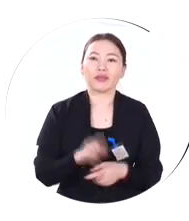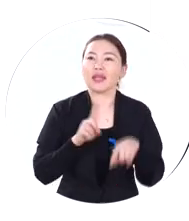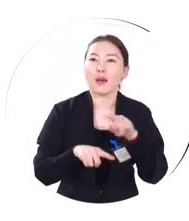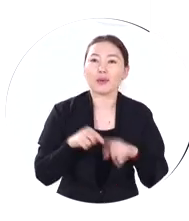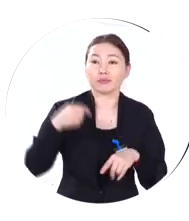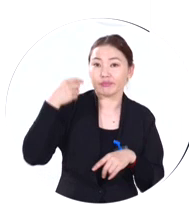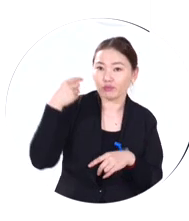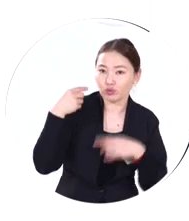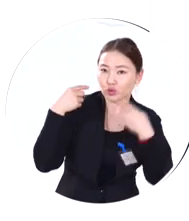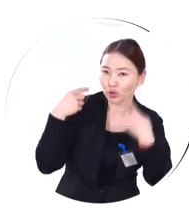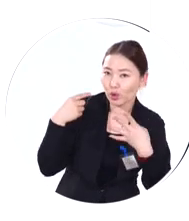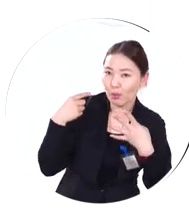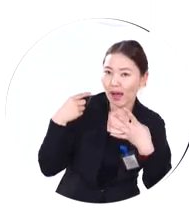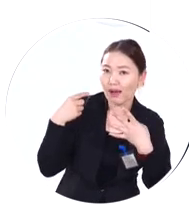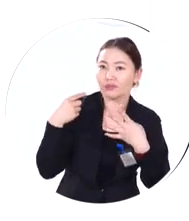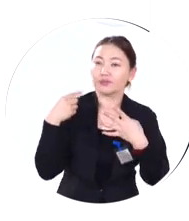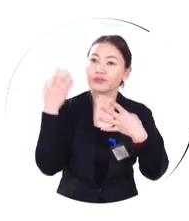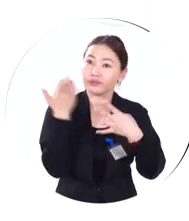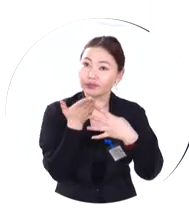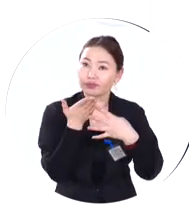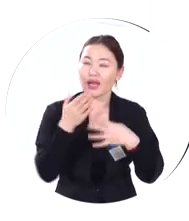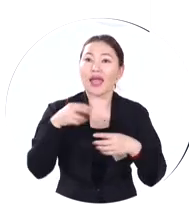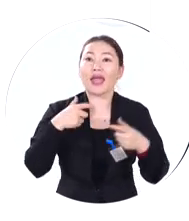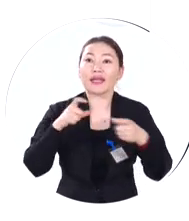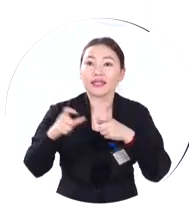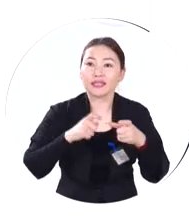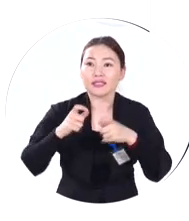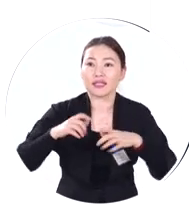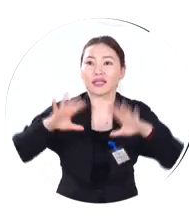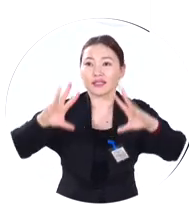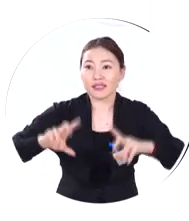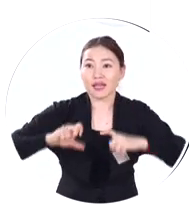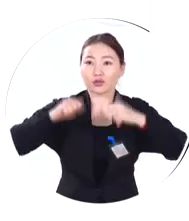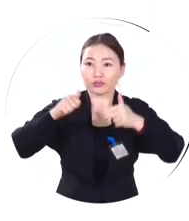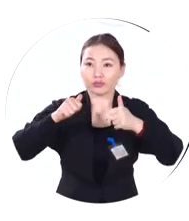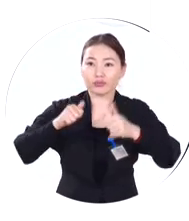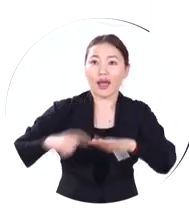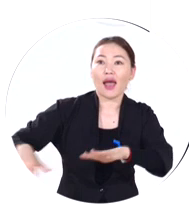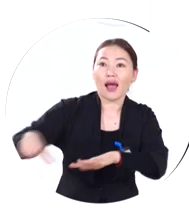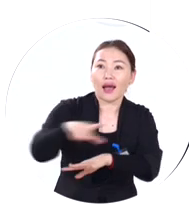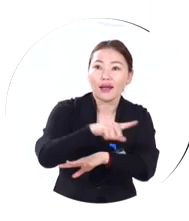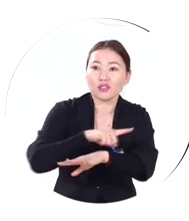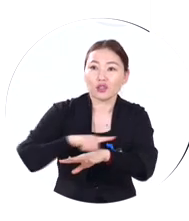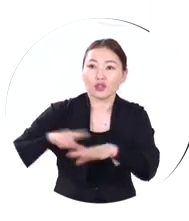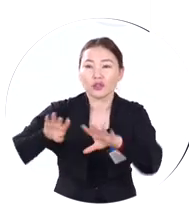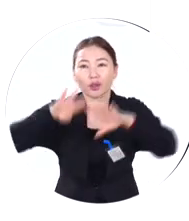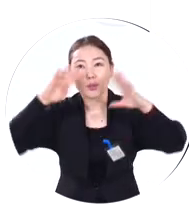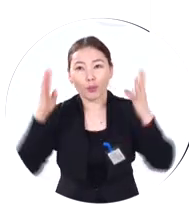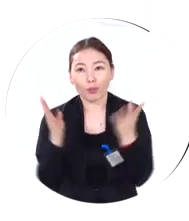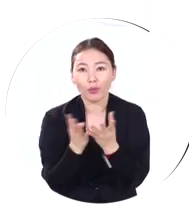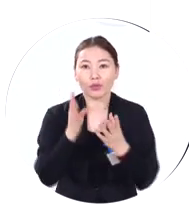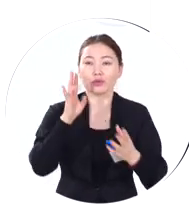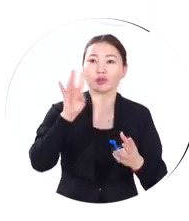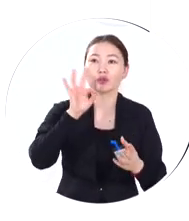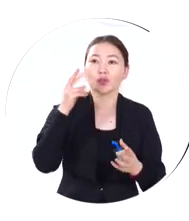Үүнд 1-р эдийн засгийг сэргээхийн тулд газар орны бүхий л нөөц бололцоог дайчлах. 2-р хятад дах капиталист